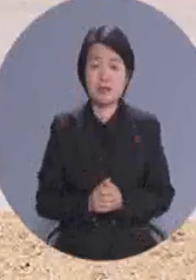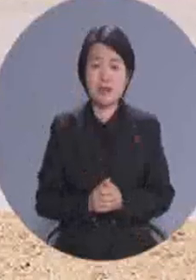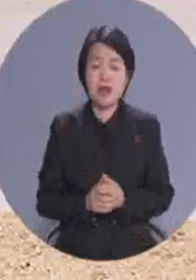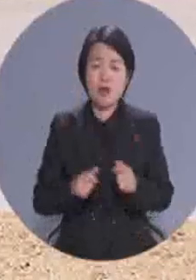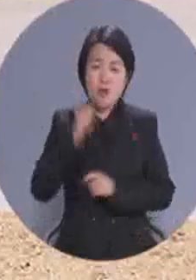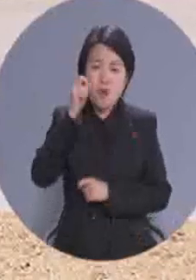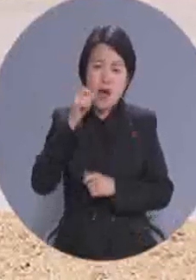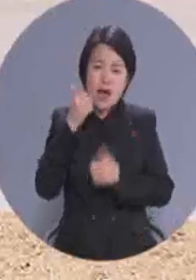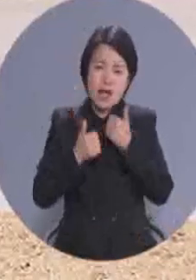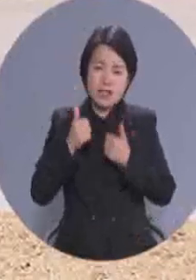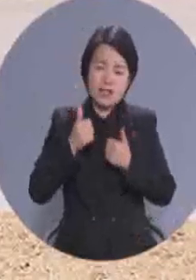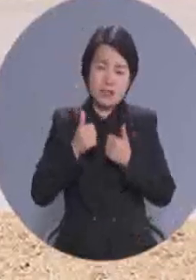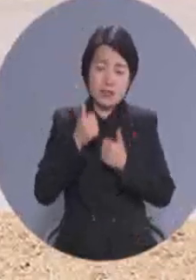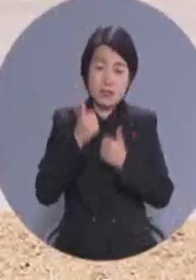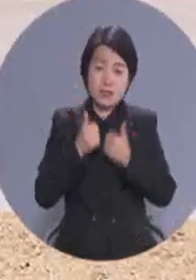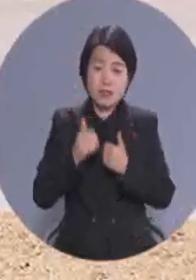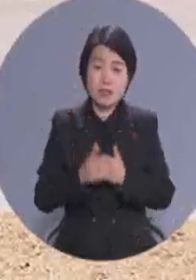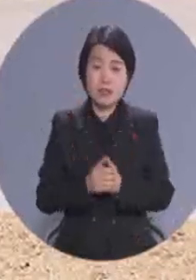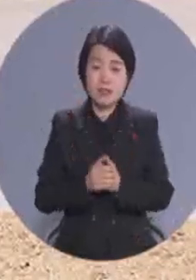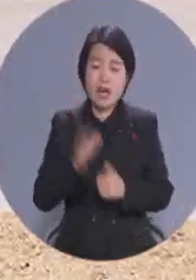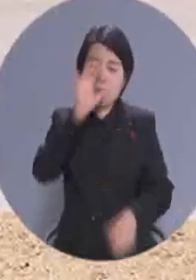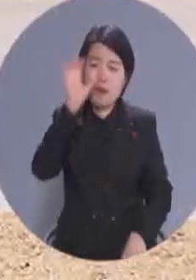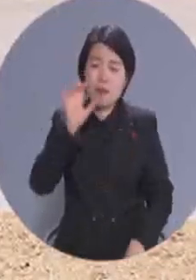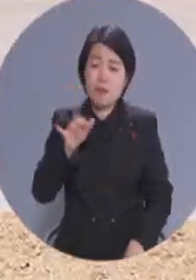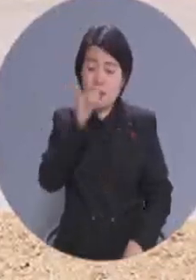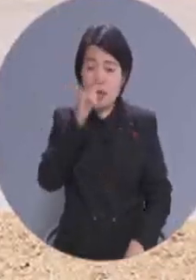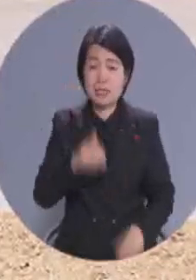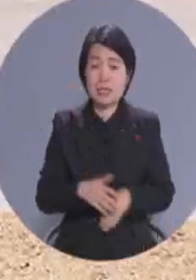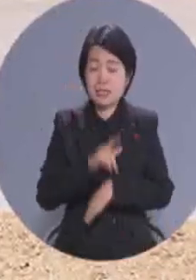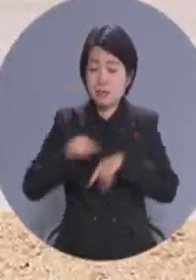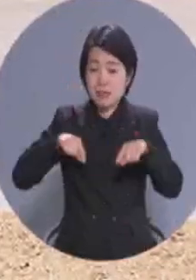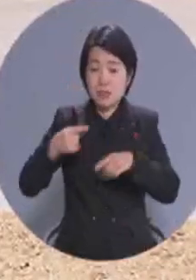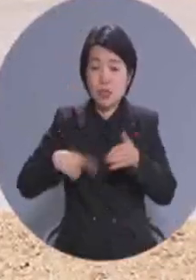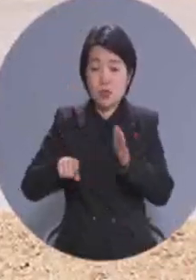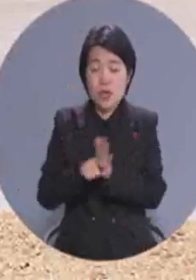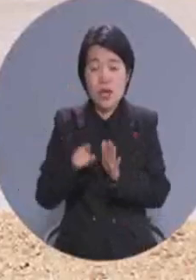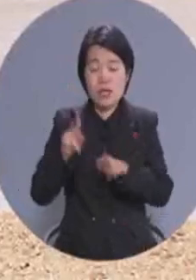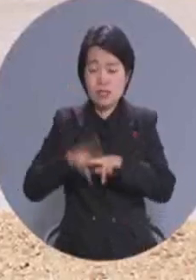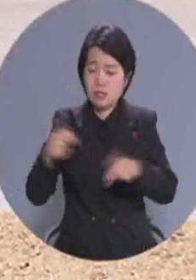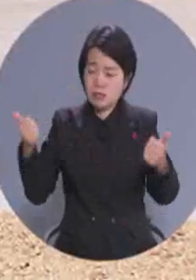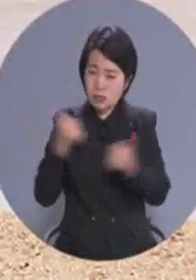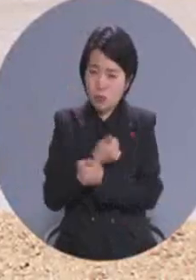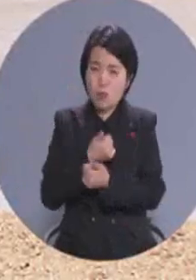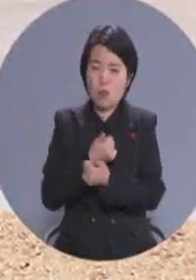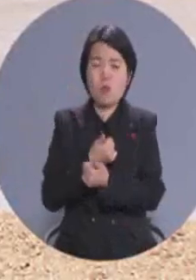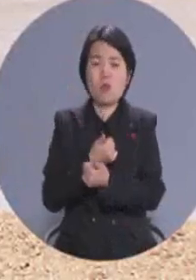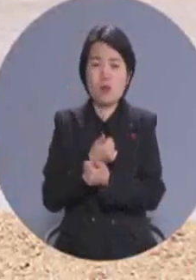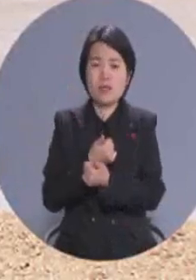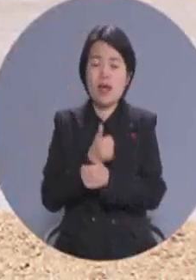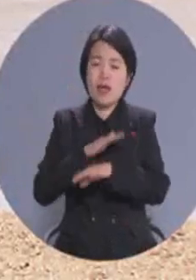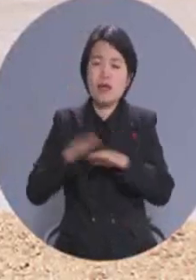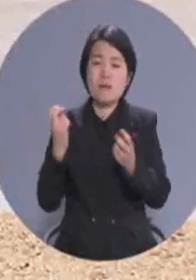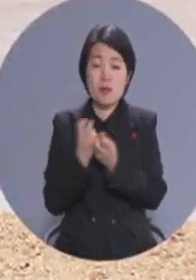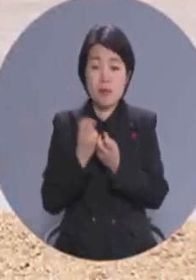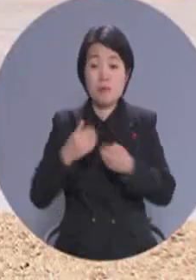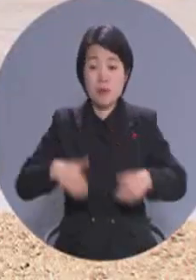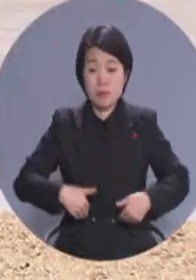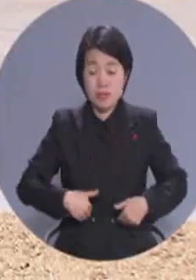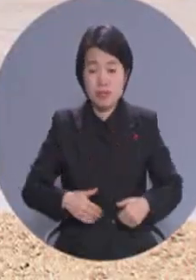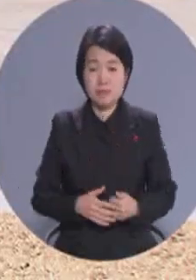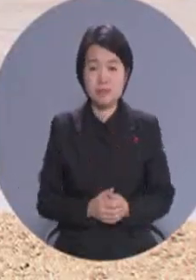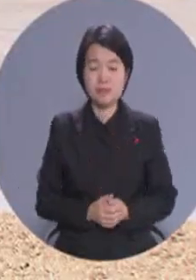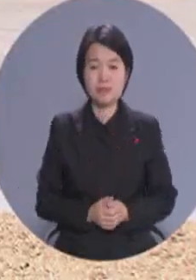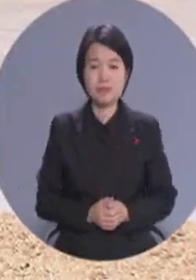갈등이 이어지는 가운데 지역주민과 지방자치를 위한 합리적인 인사제도 개선이 필요해 보입니다 MBC